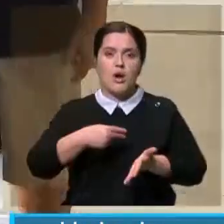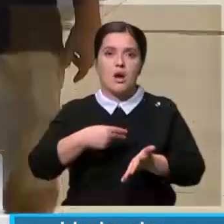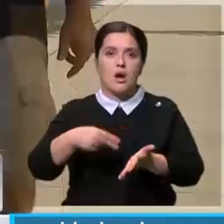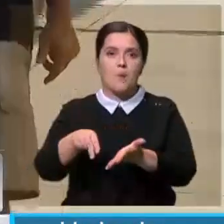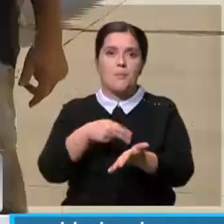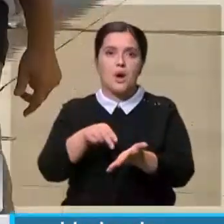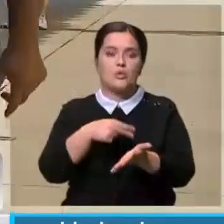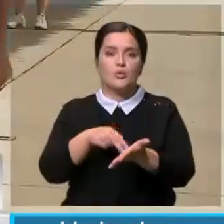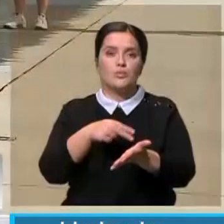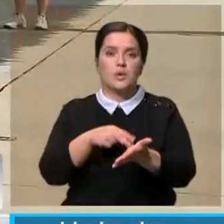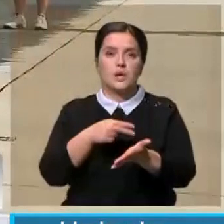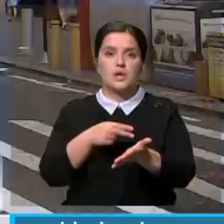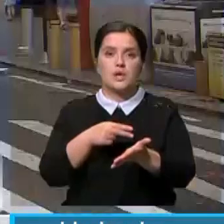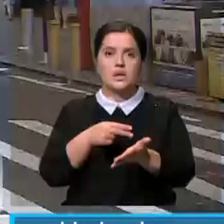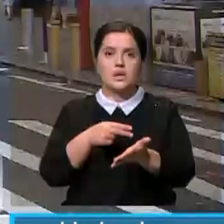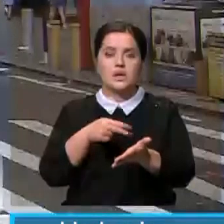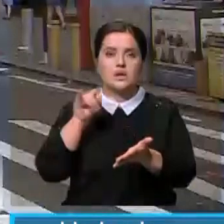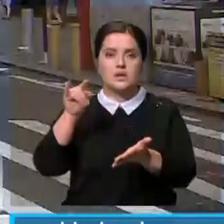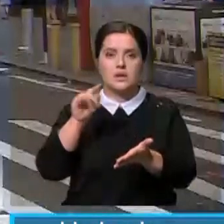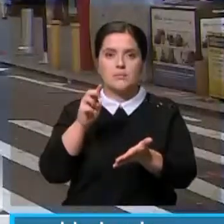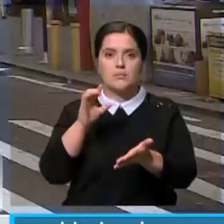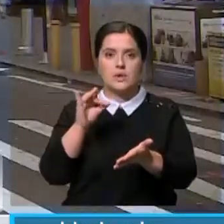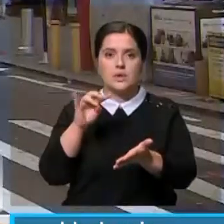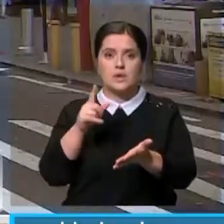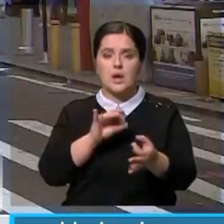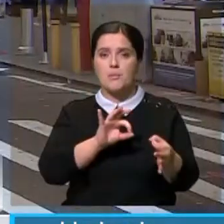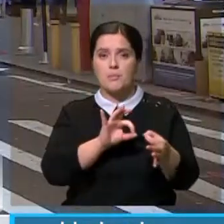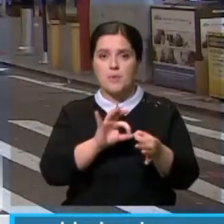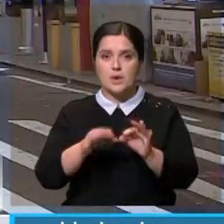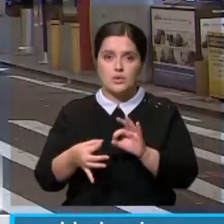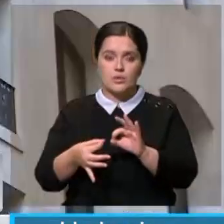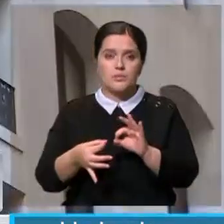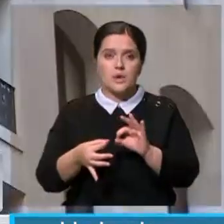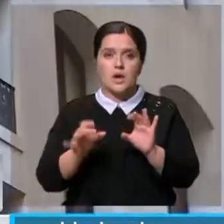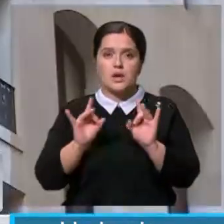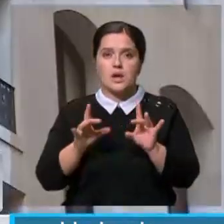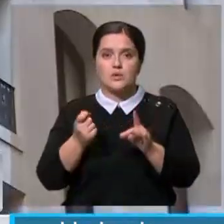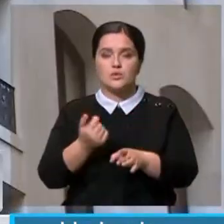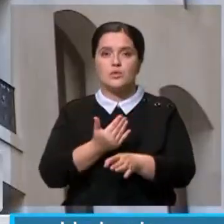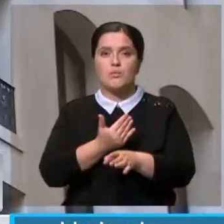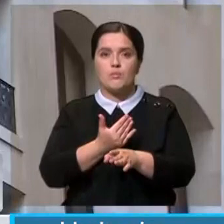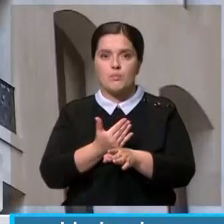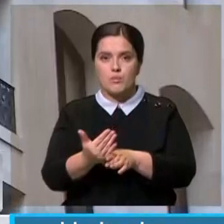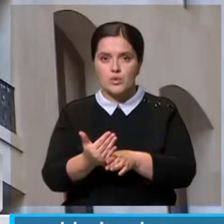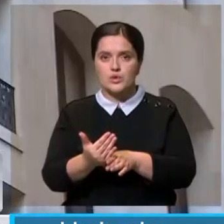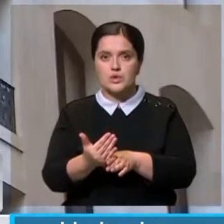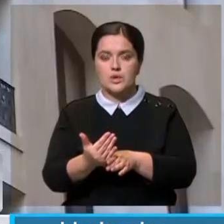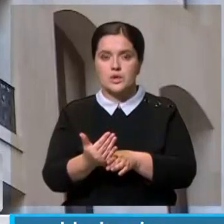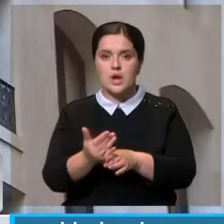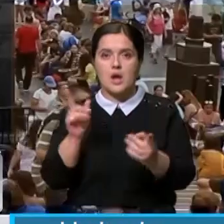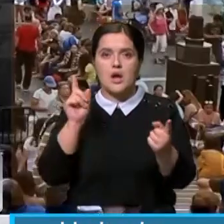о развитии транспортной сферы и покупке самолетов Boeing. Ну, подробнее об этих деталях я расскажу чуть позже, потому что, как я уже сказала,